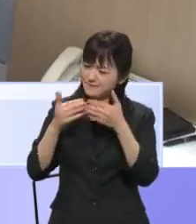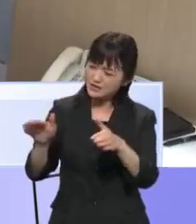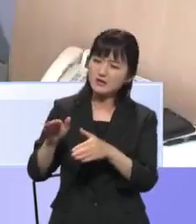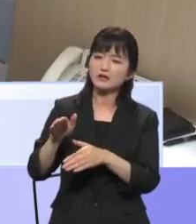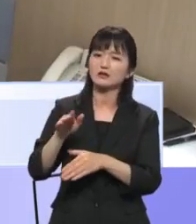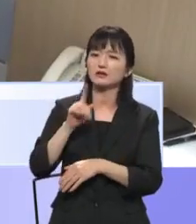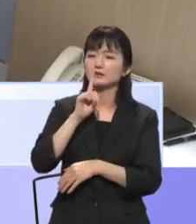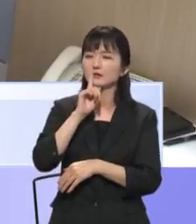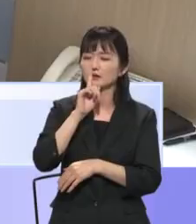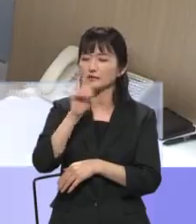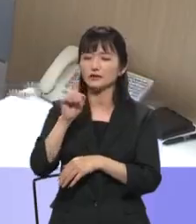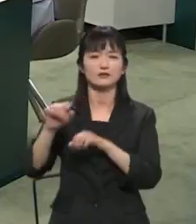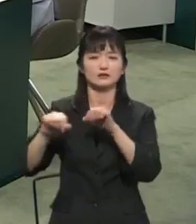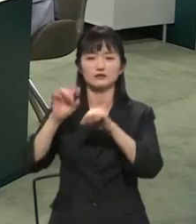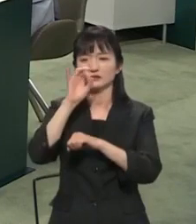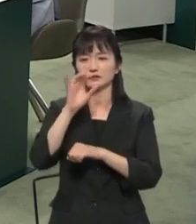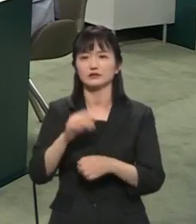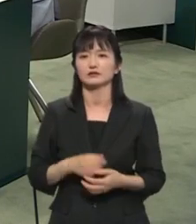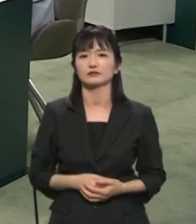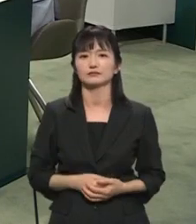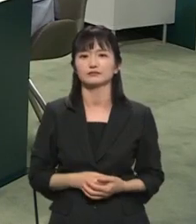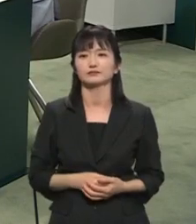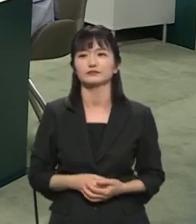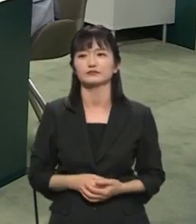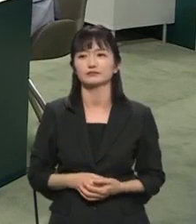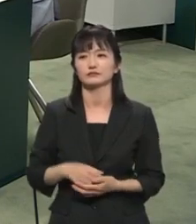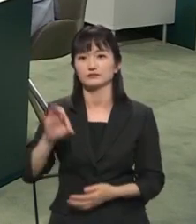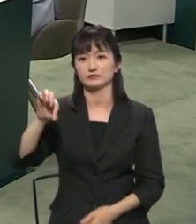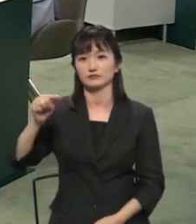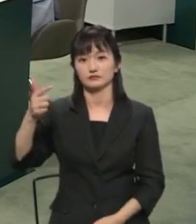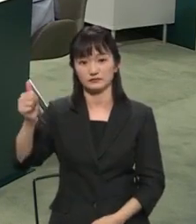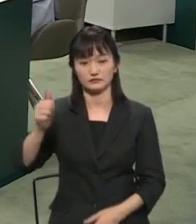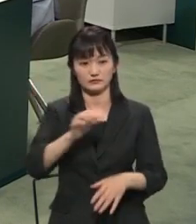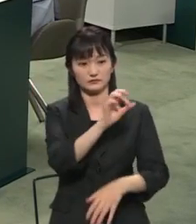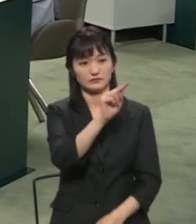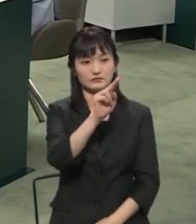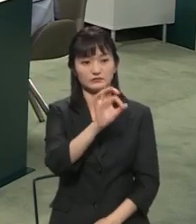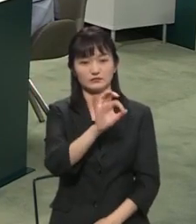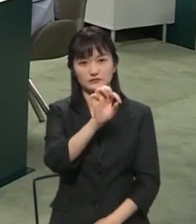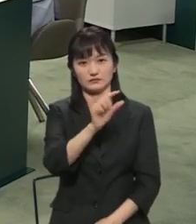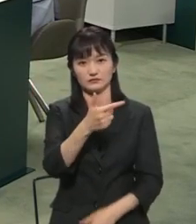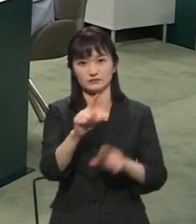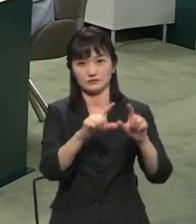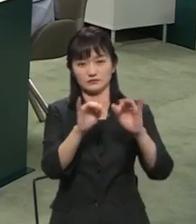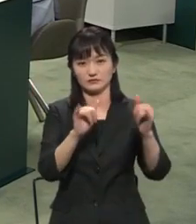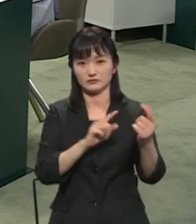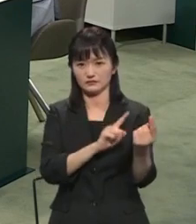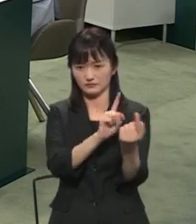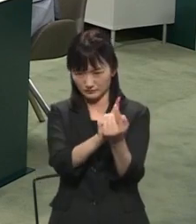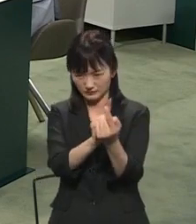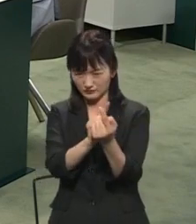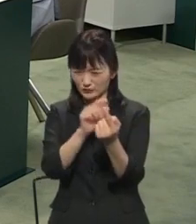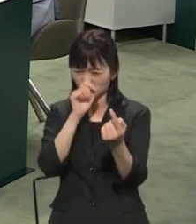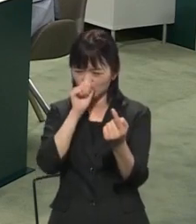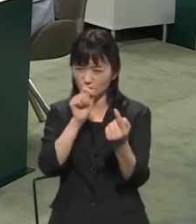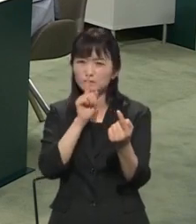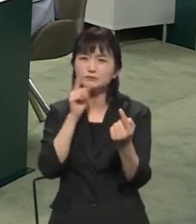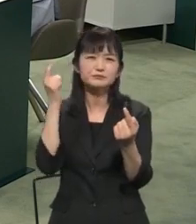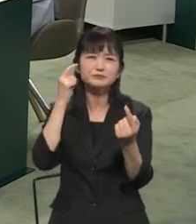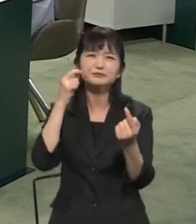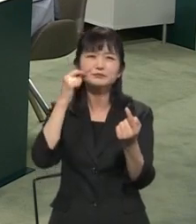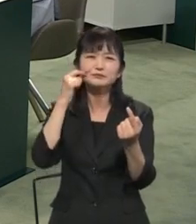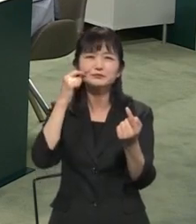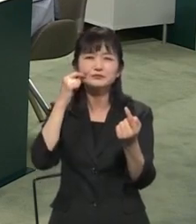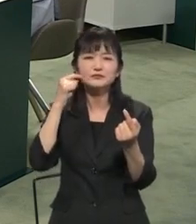알겠습니다 그 어제 원희룡 장관이 양평 주민들을 만났을 때 좋은 이야기 사실 듣지만은 못했어요 어제 현장